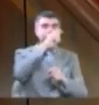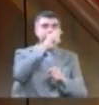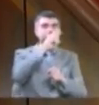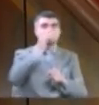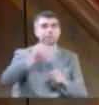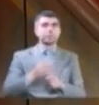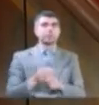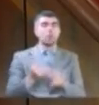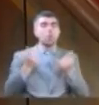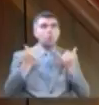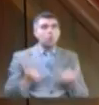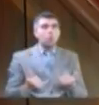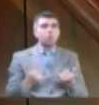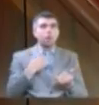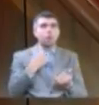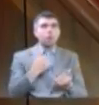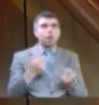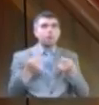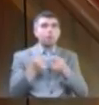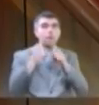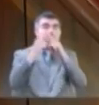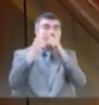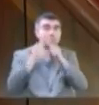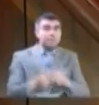هذه الأموال. الآن الموارد موجودة، قول لي سر